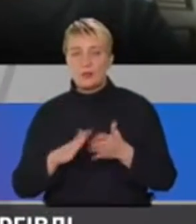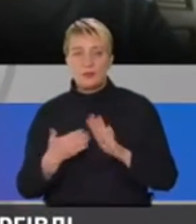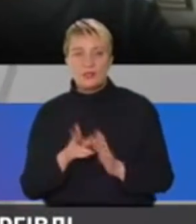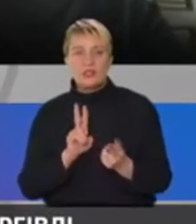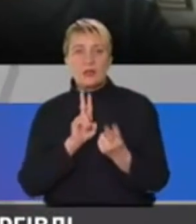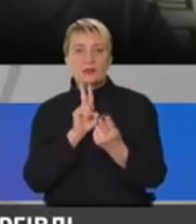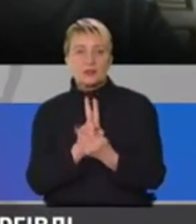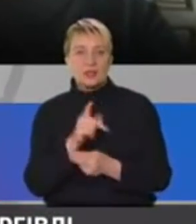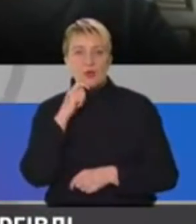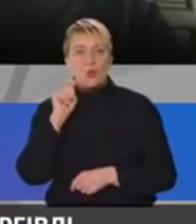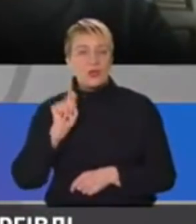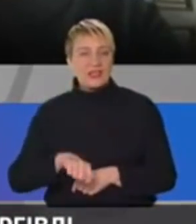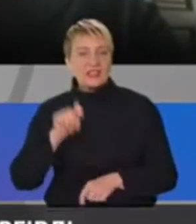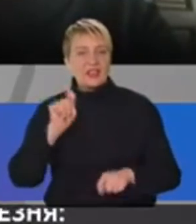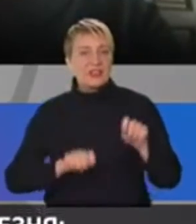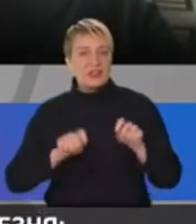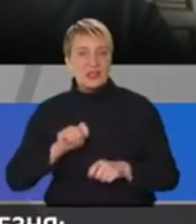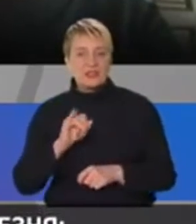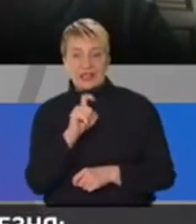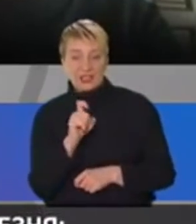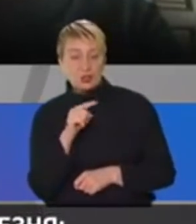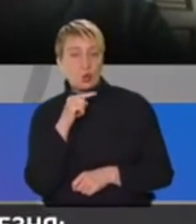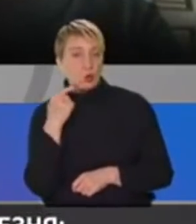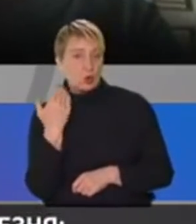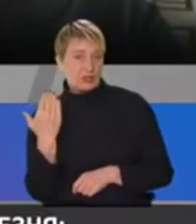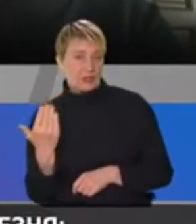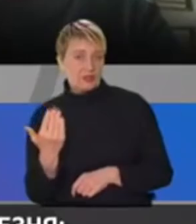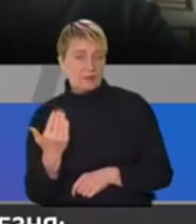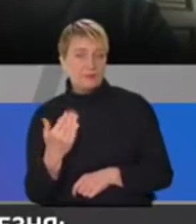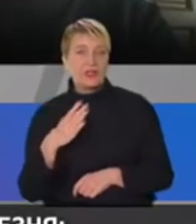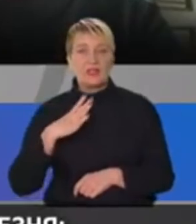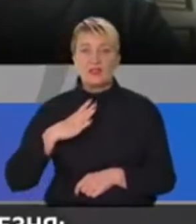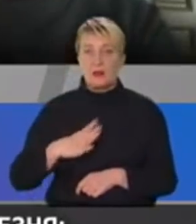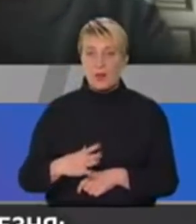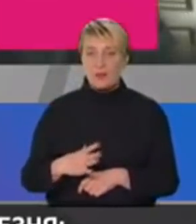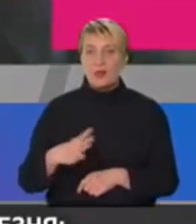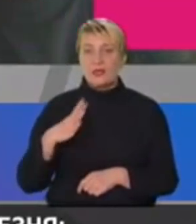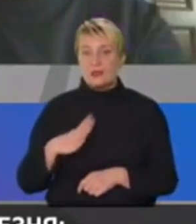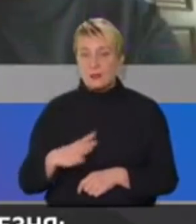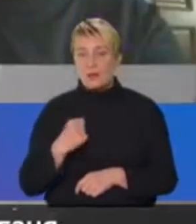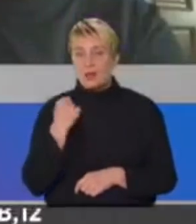зустрічі української делегації з російською. Анатолію, я вам дякую. Тримаємося з вами, тримаємо